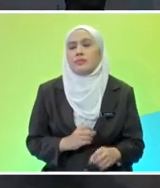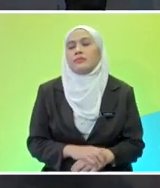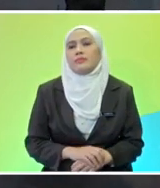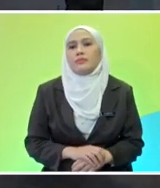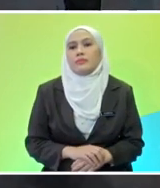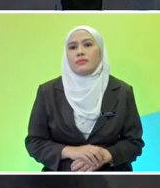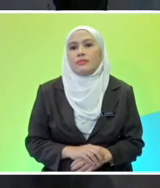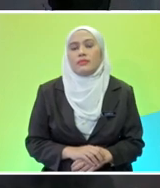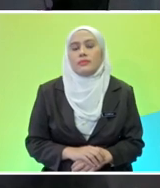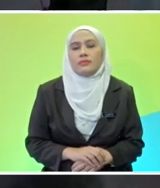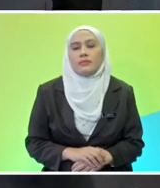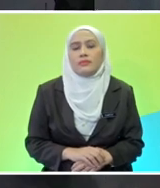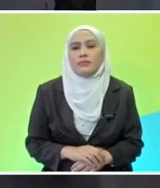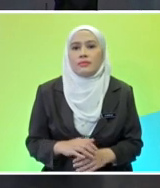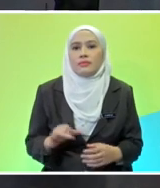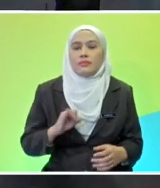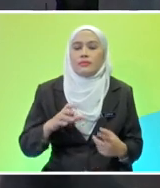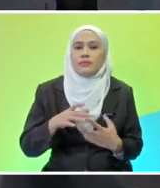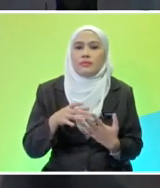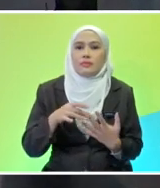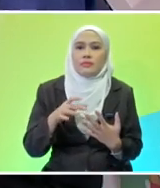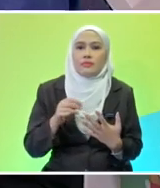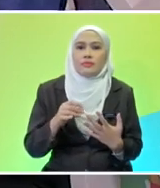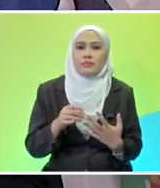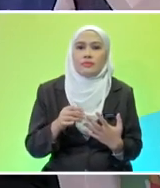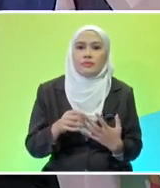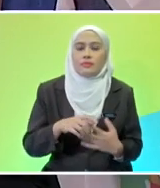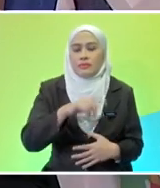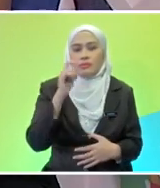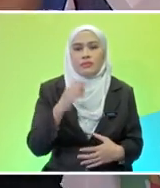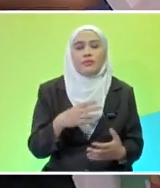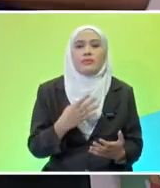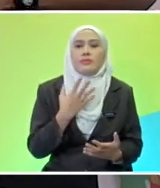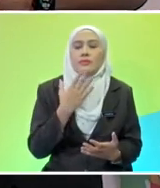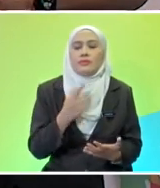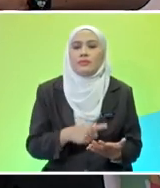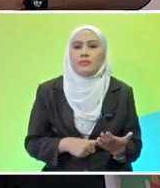ambil yang ni, cikgu. Cikgu tengok agak-agak warna apa, cikgu? Warna.